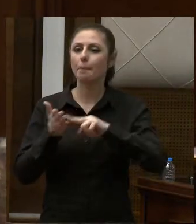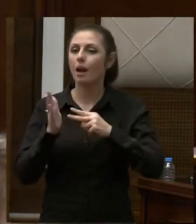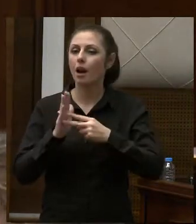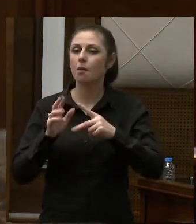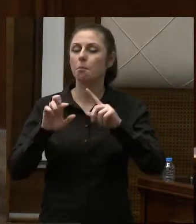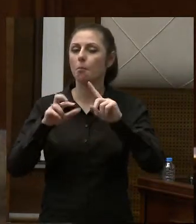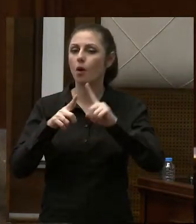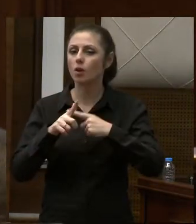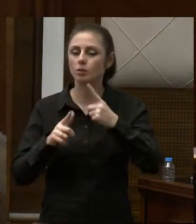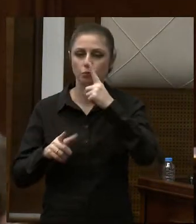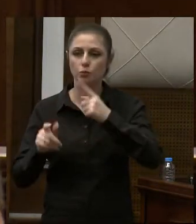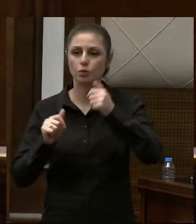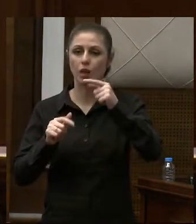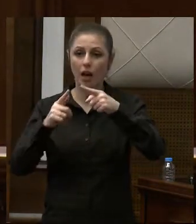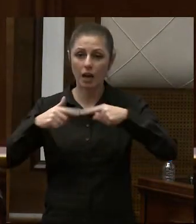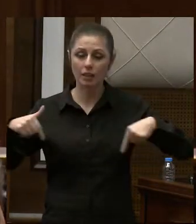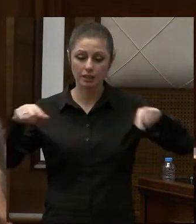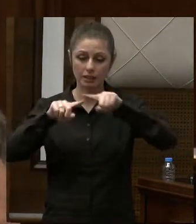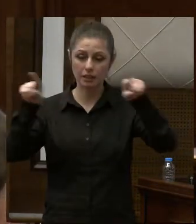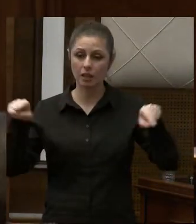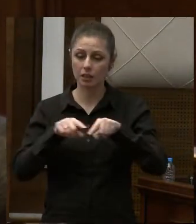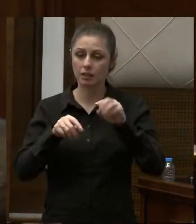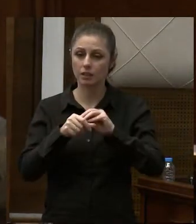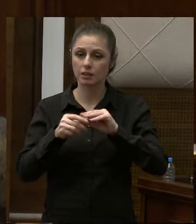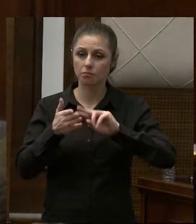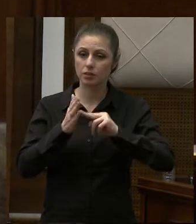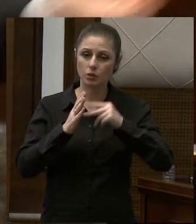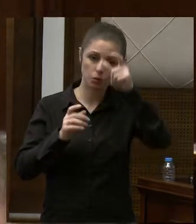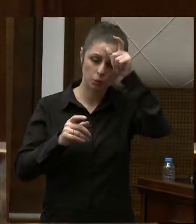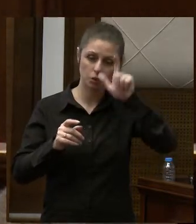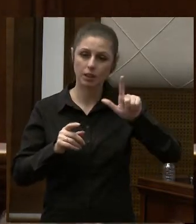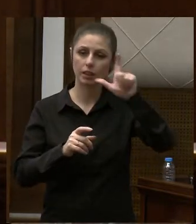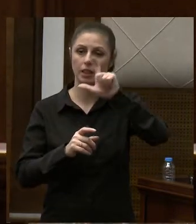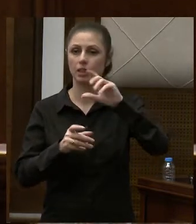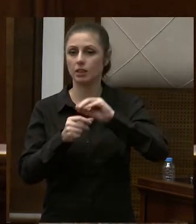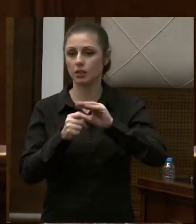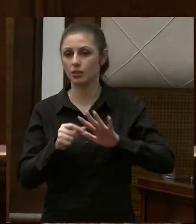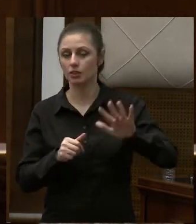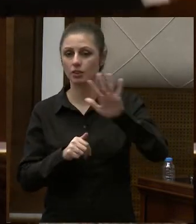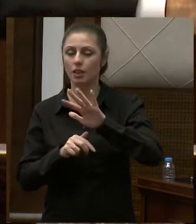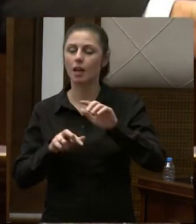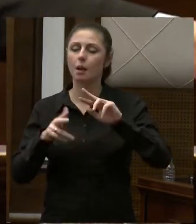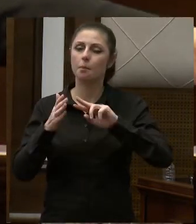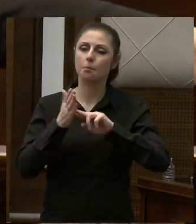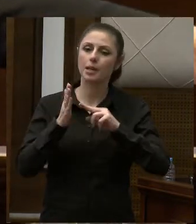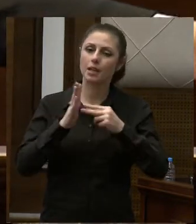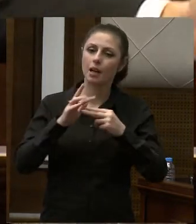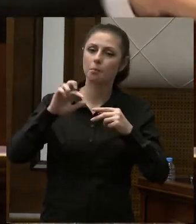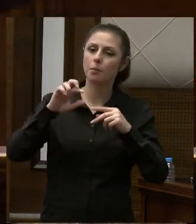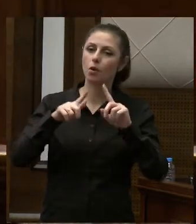Müdürlüğü'nün Harita ve Planlama Müdürlüğü Türkiye çapında, Türkiye çapında Plan Proje Müdürlüğü'nün